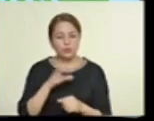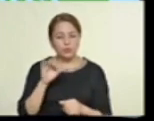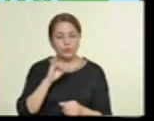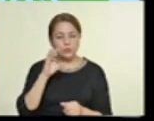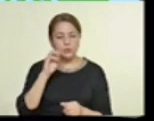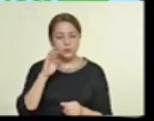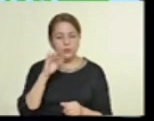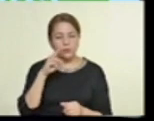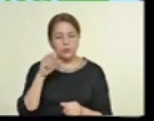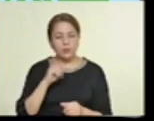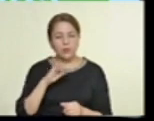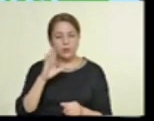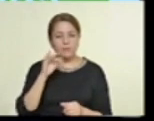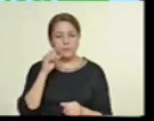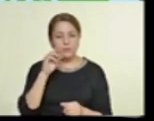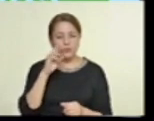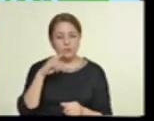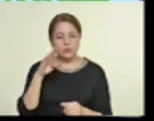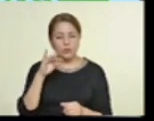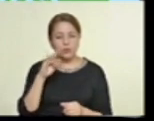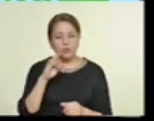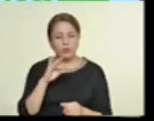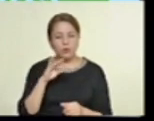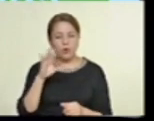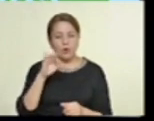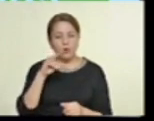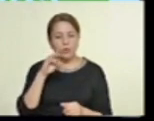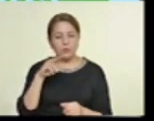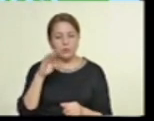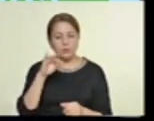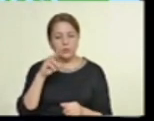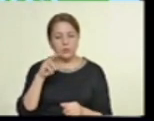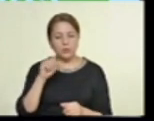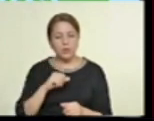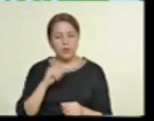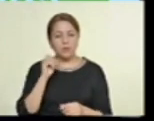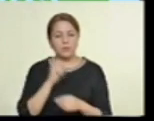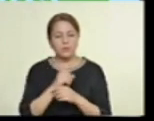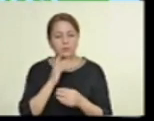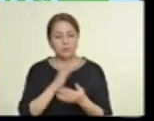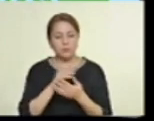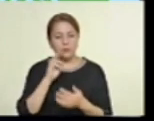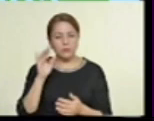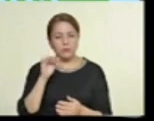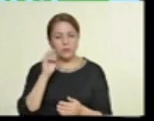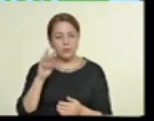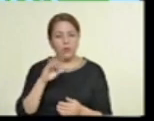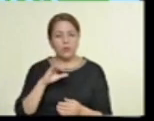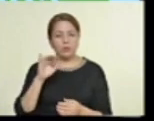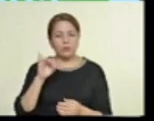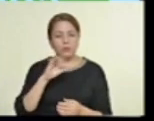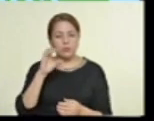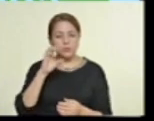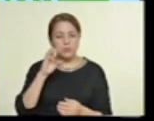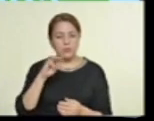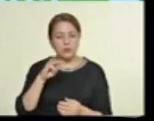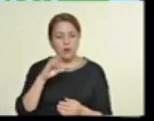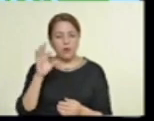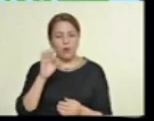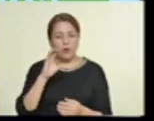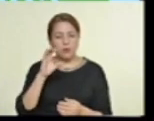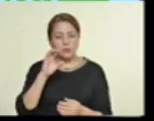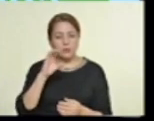ustida vijdoni oldida, ya'ni biz siz bilan vazifadosh ko'makchilarga ust, old so'zlarini kiritgan